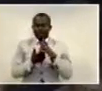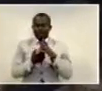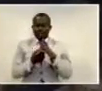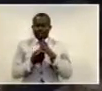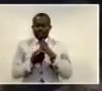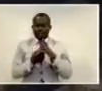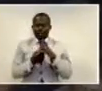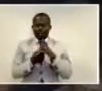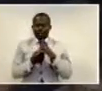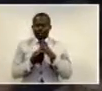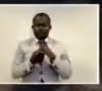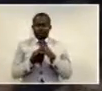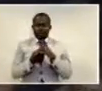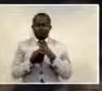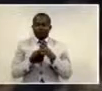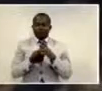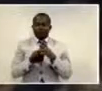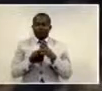reka